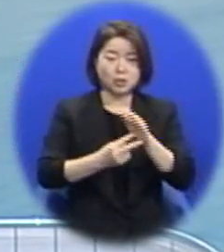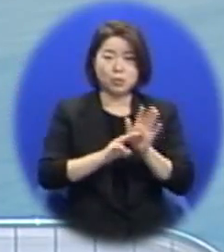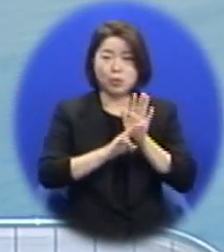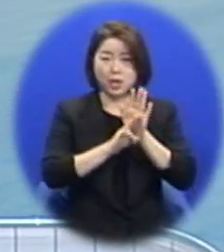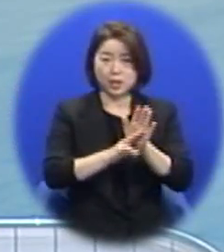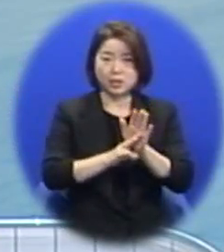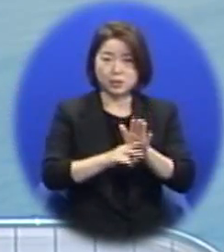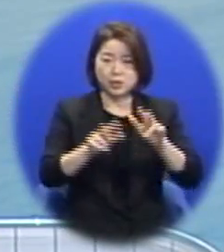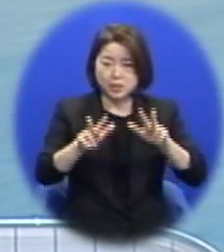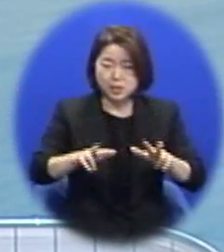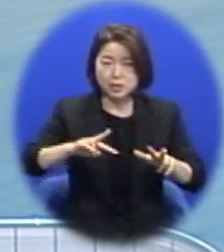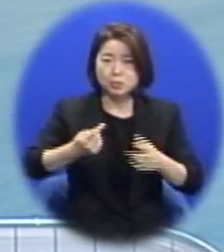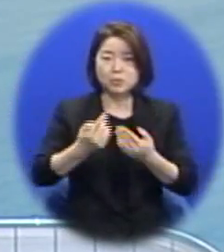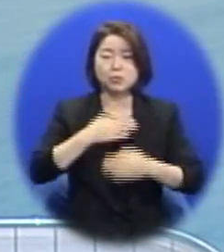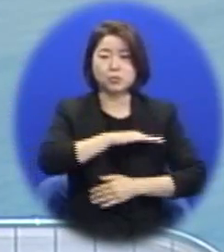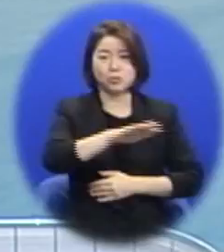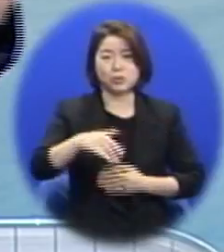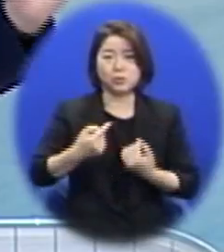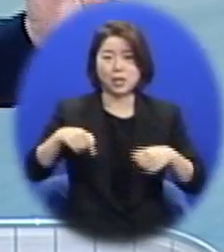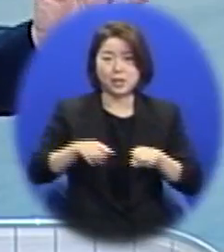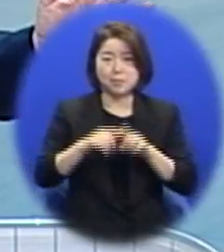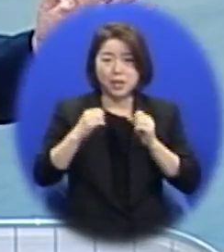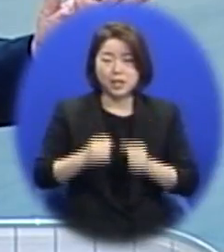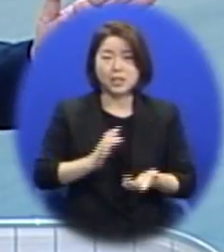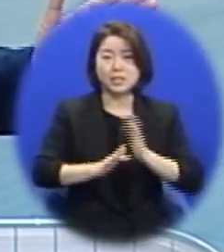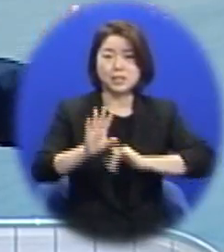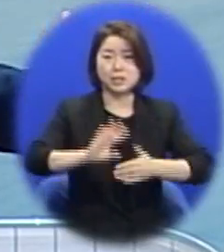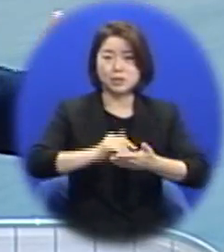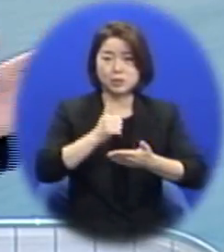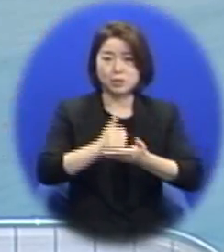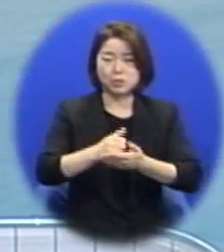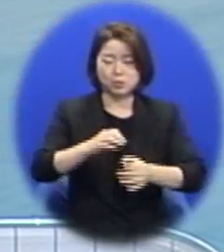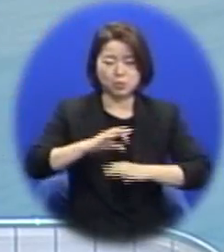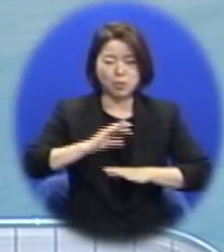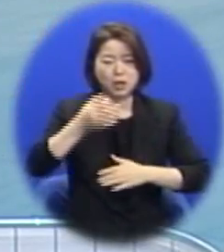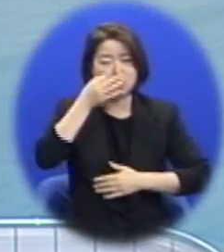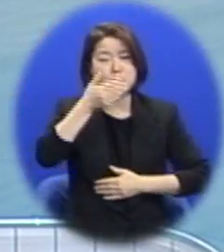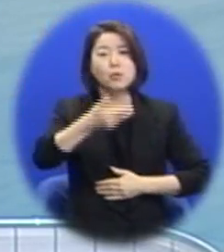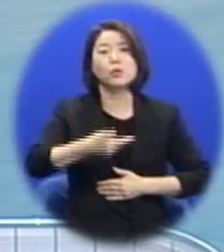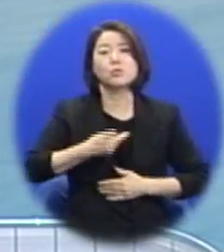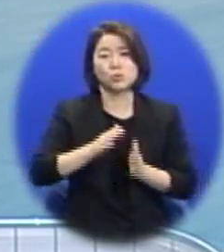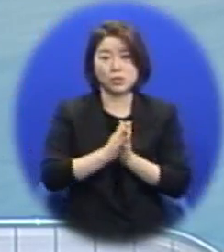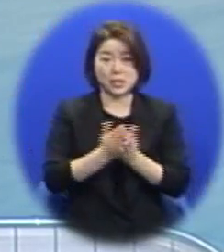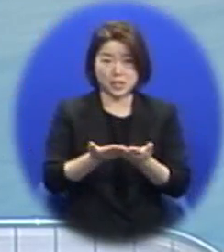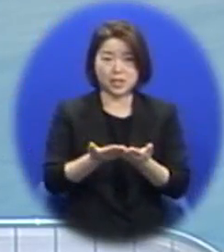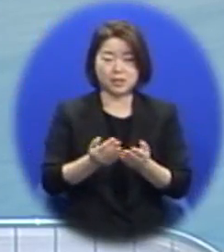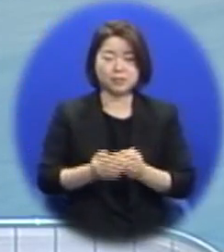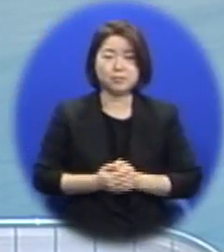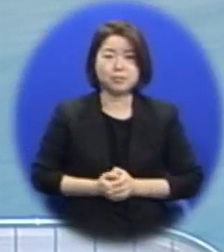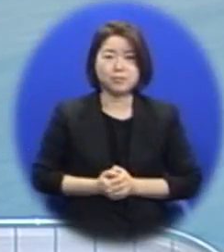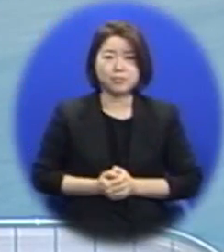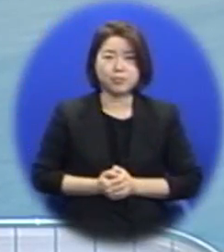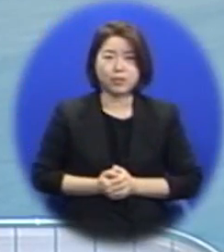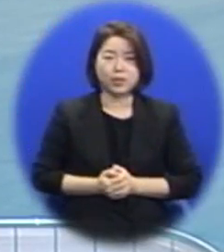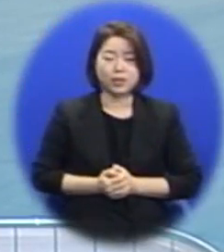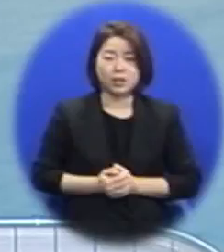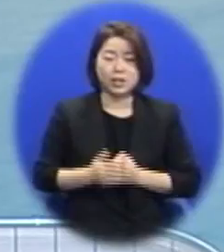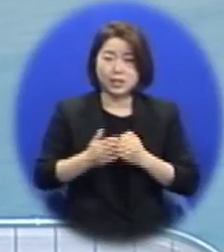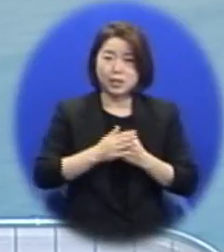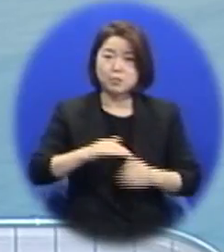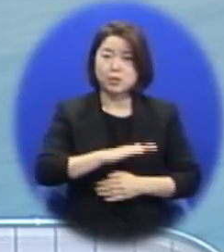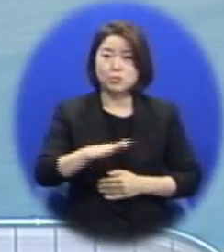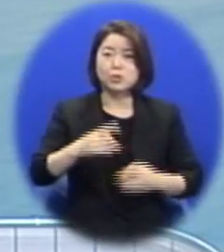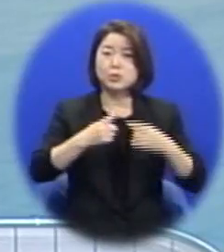우리와 함께 계시는 예수 그리스도를 너무나 놀랍게 보여주는 책이었습니다. 그래서 우리